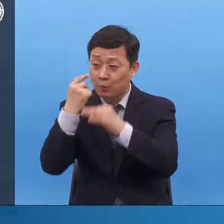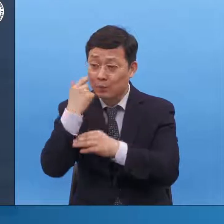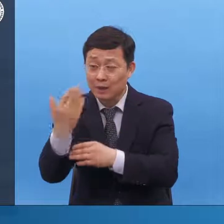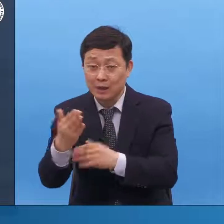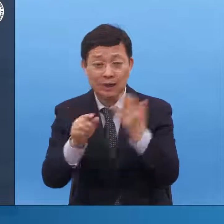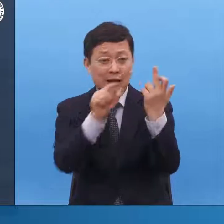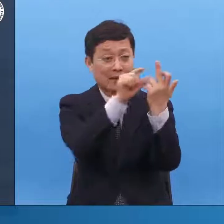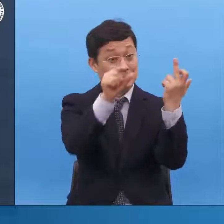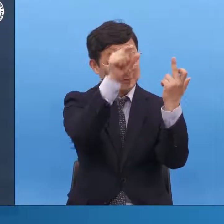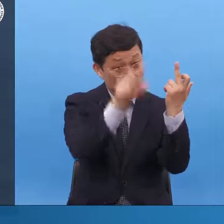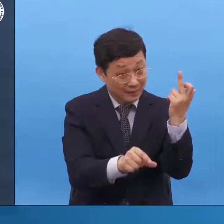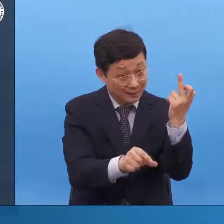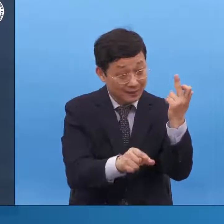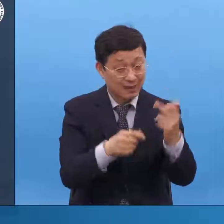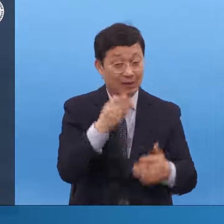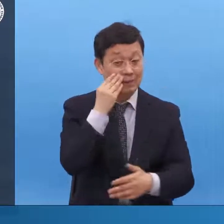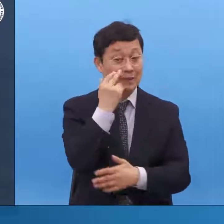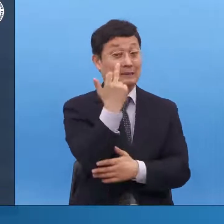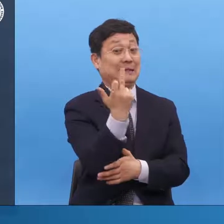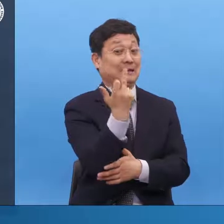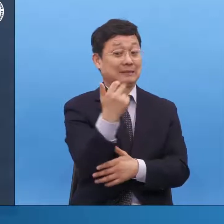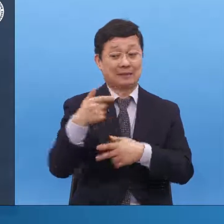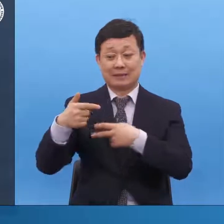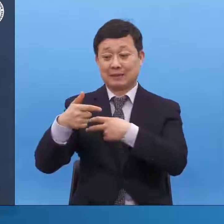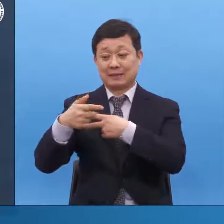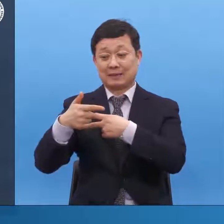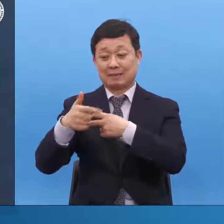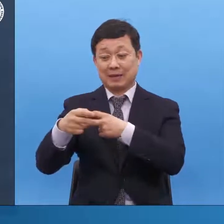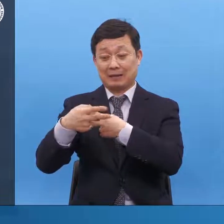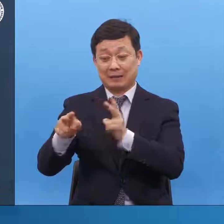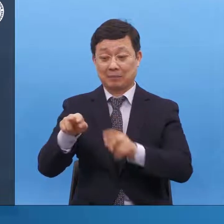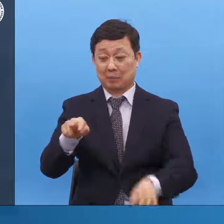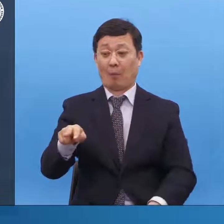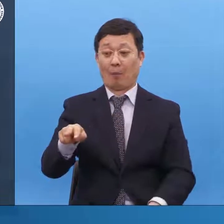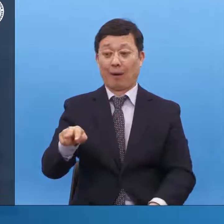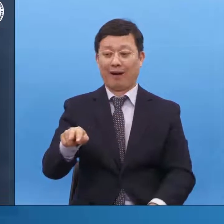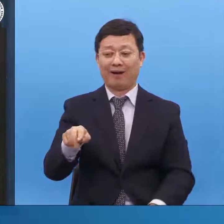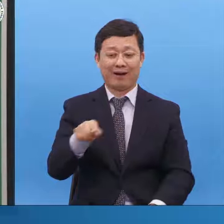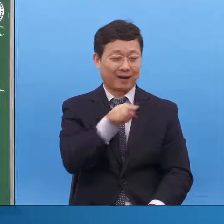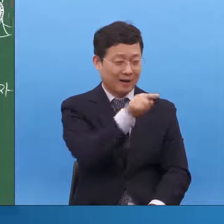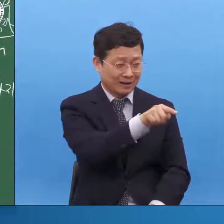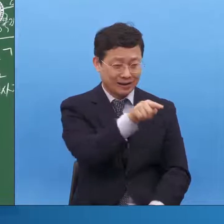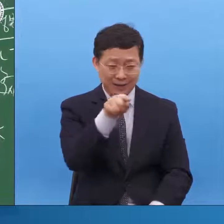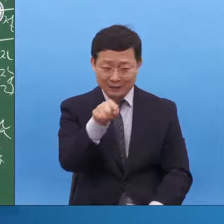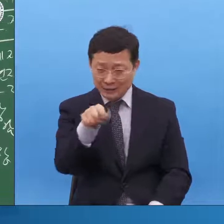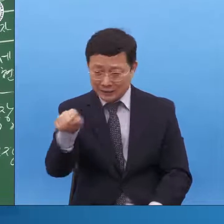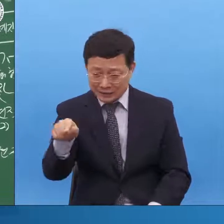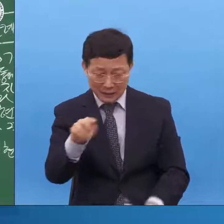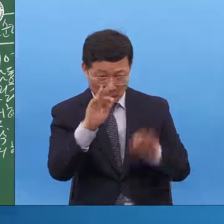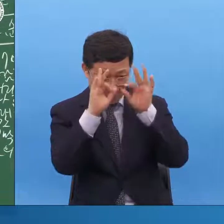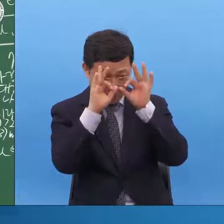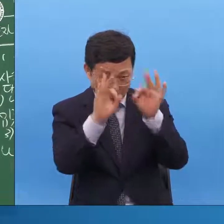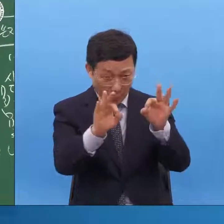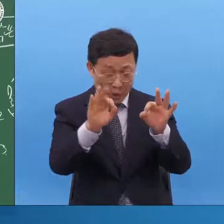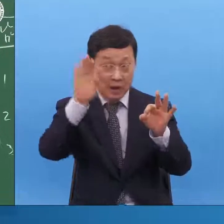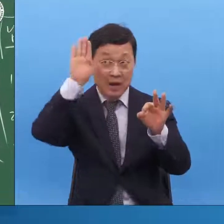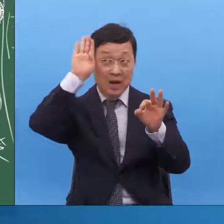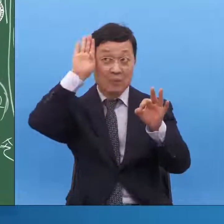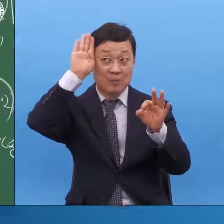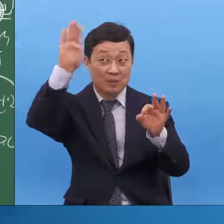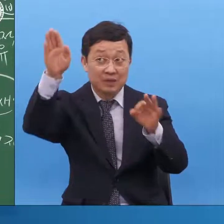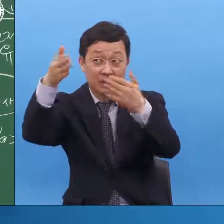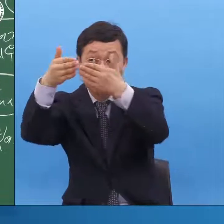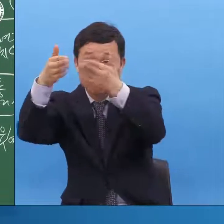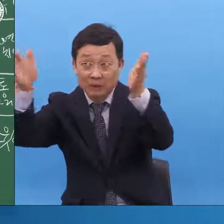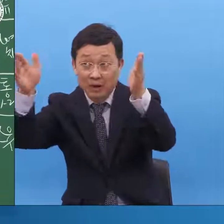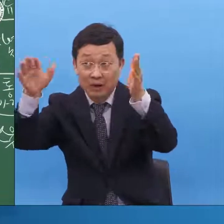감남산, 마가다락방 보면 미래 현장이 분명히 보입니다. If you see Calvary, the Mount of Olives, and Mark's Upper Room, you'll absolutely be able to see the future